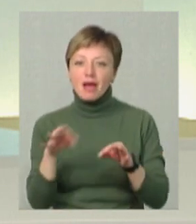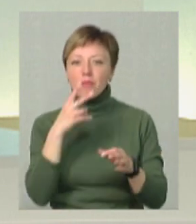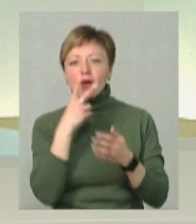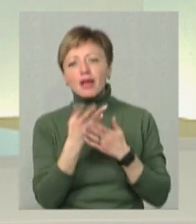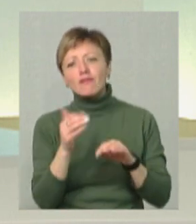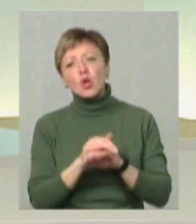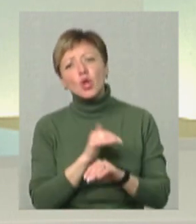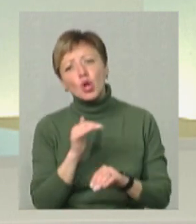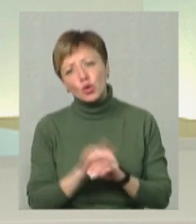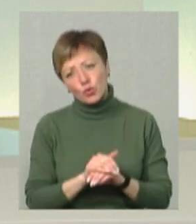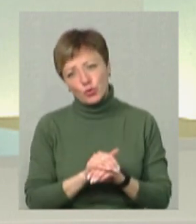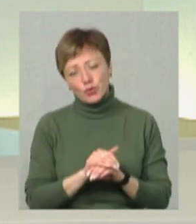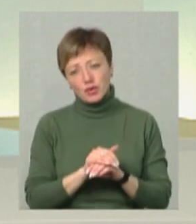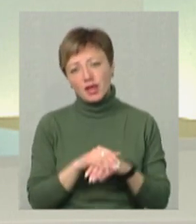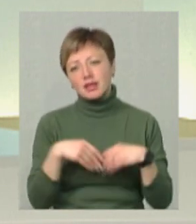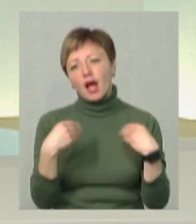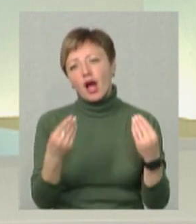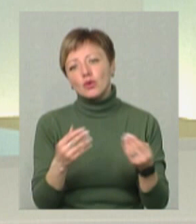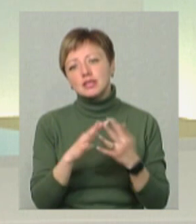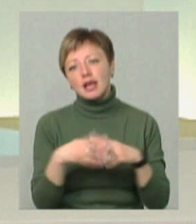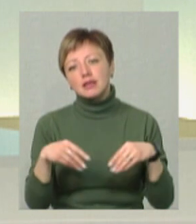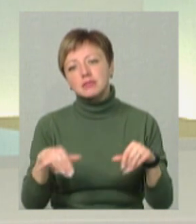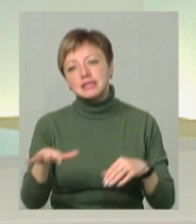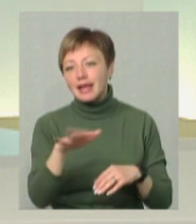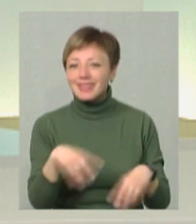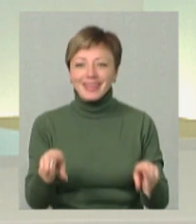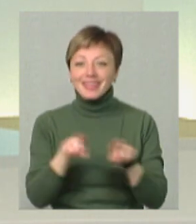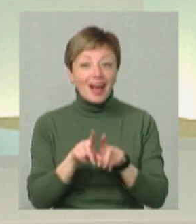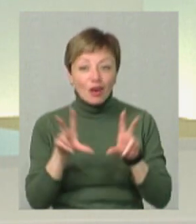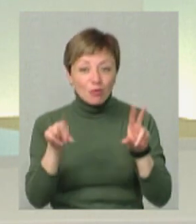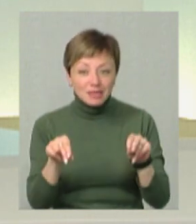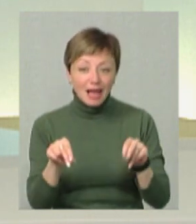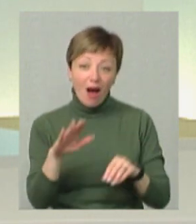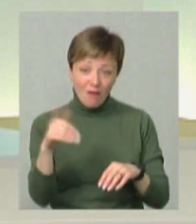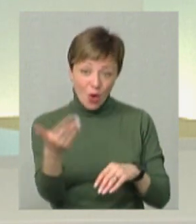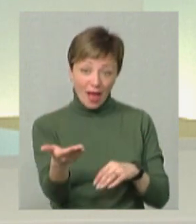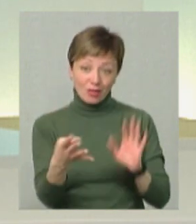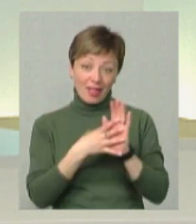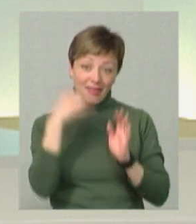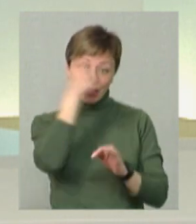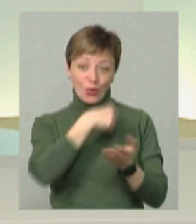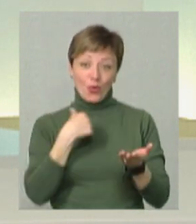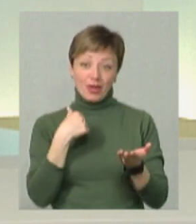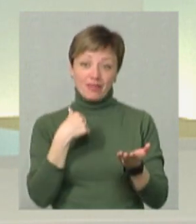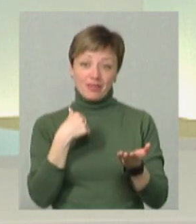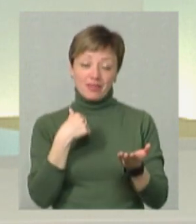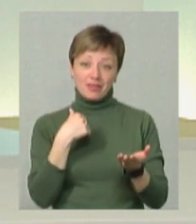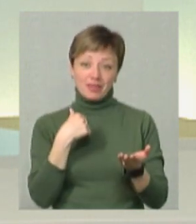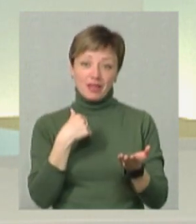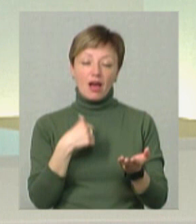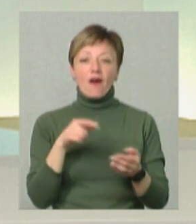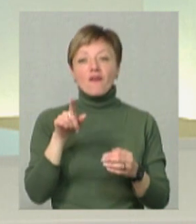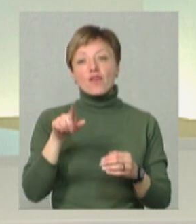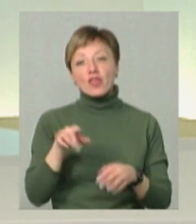людяні. Вони дають селянам землю, але не так, як обіцяли, а в оренду на 9 років.